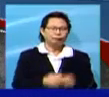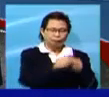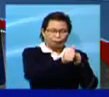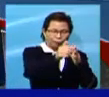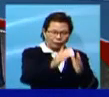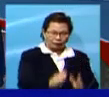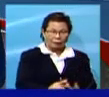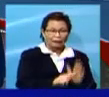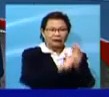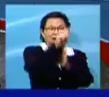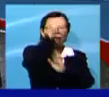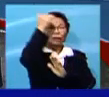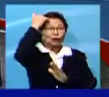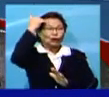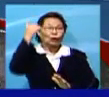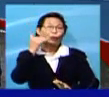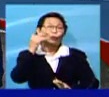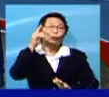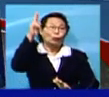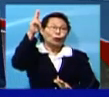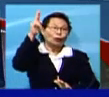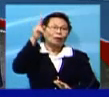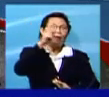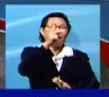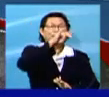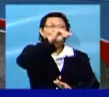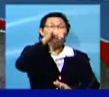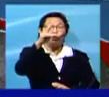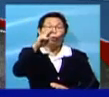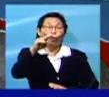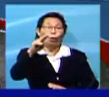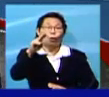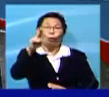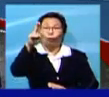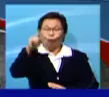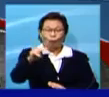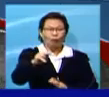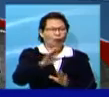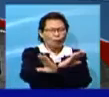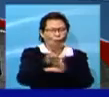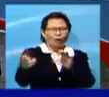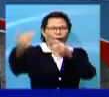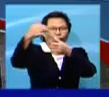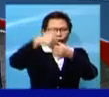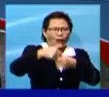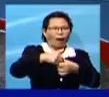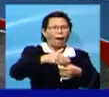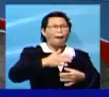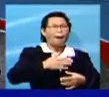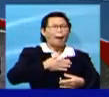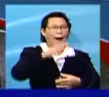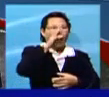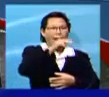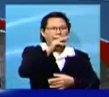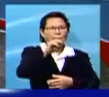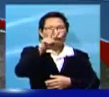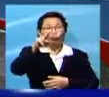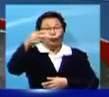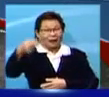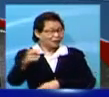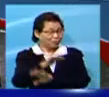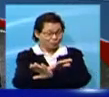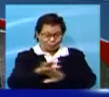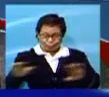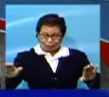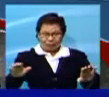Pemimpin tertinggi Korea Utara Kim Jong-un bukan peserta program Malaysia My Second Home MM2H. Jelas